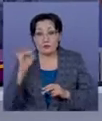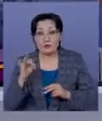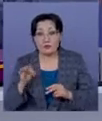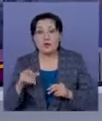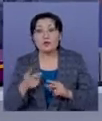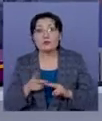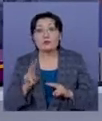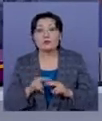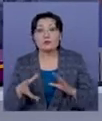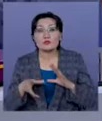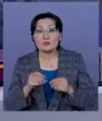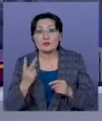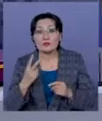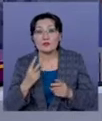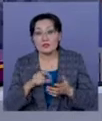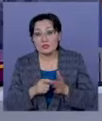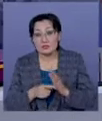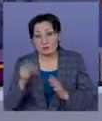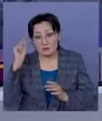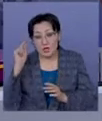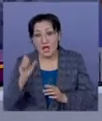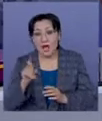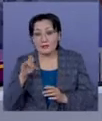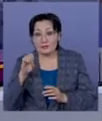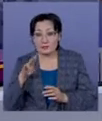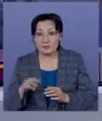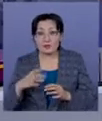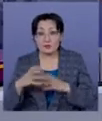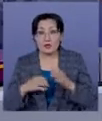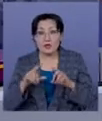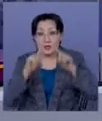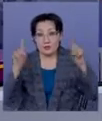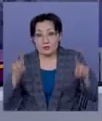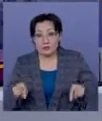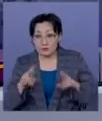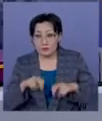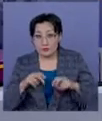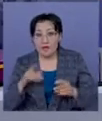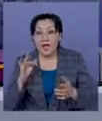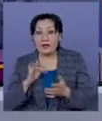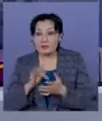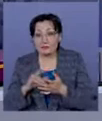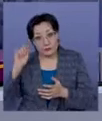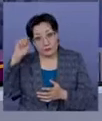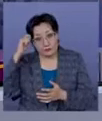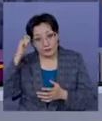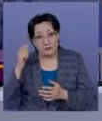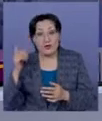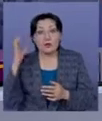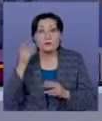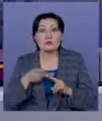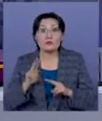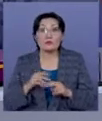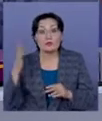жаңылмай айтады. Небәрі екінші сыныпта оқитын оқушы Арсен Тәпенов әлем картасында зерттеп, астаналарын жаттап алған. Білімге құлаш